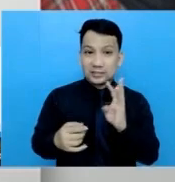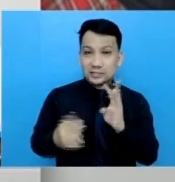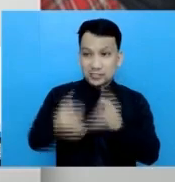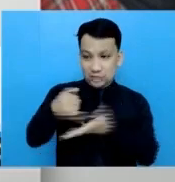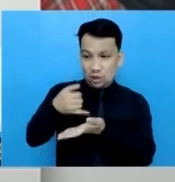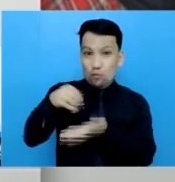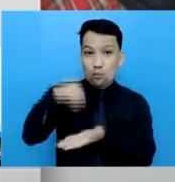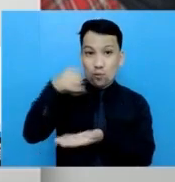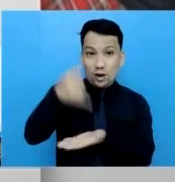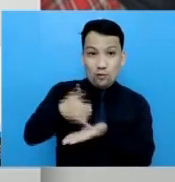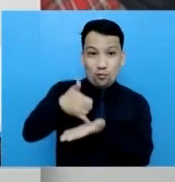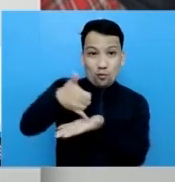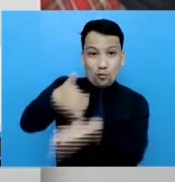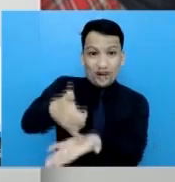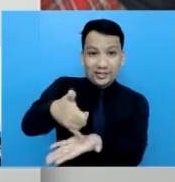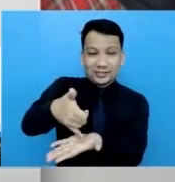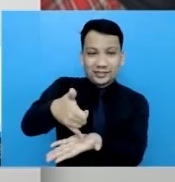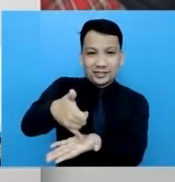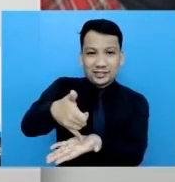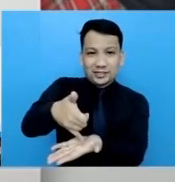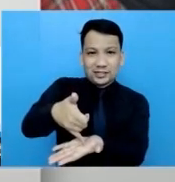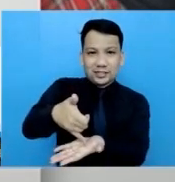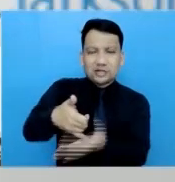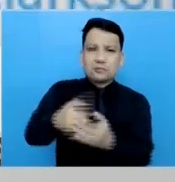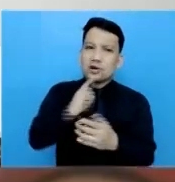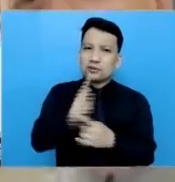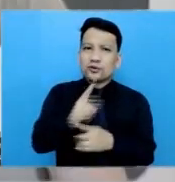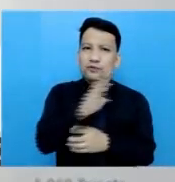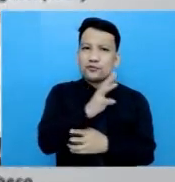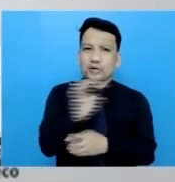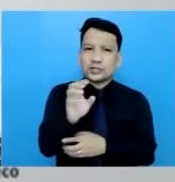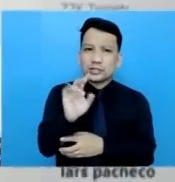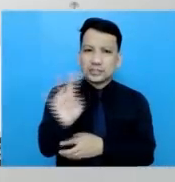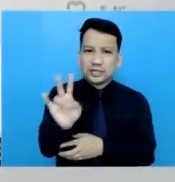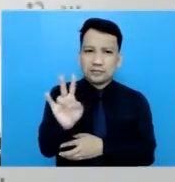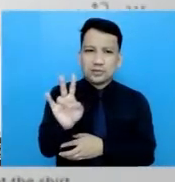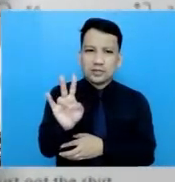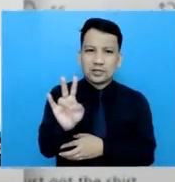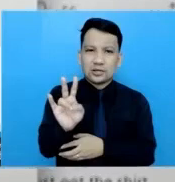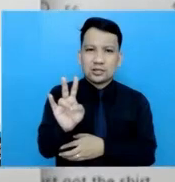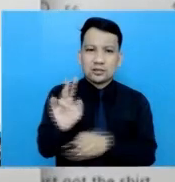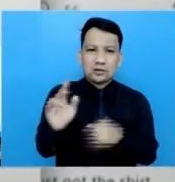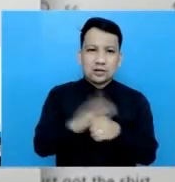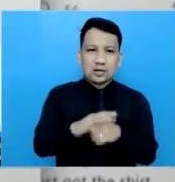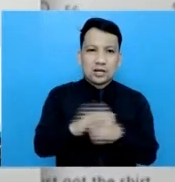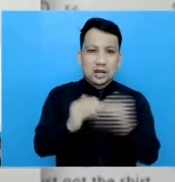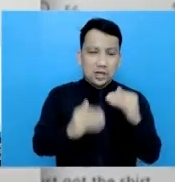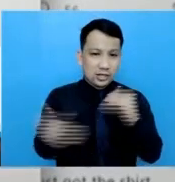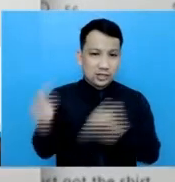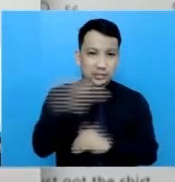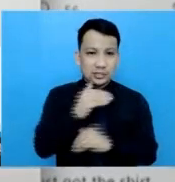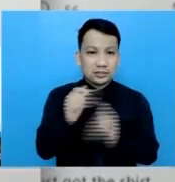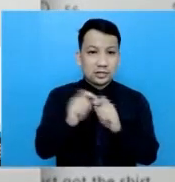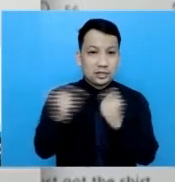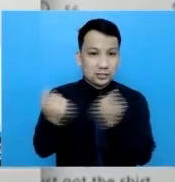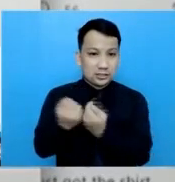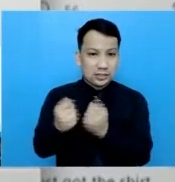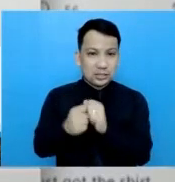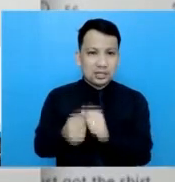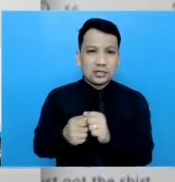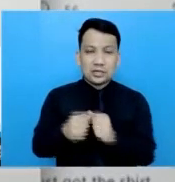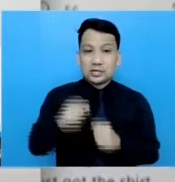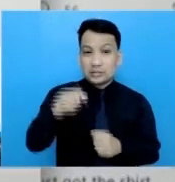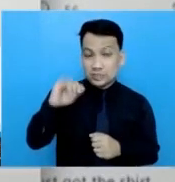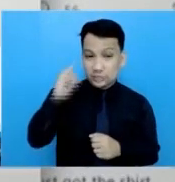matapos makakuha ng landslide 407 vote points. Naungusan niya ang teammate niyang si Joe